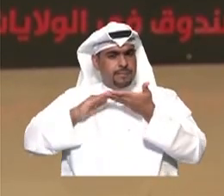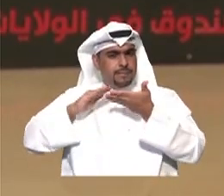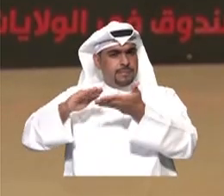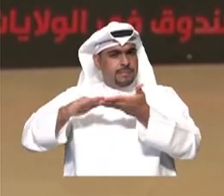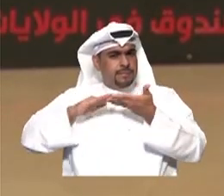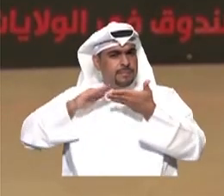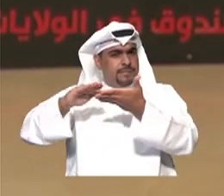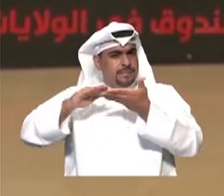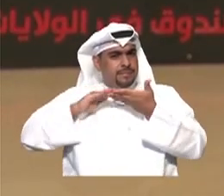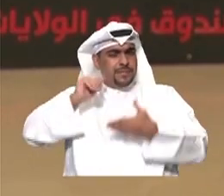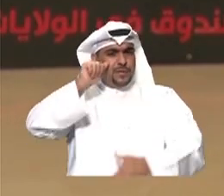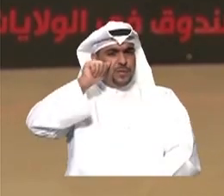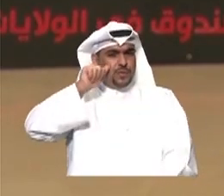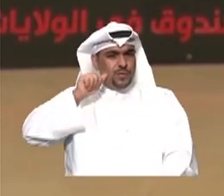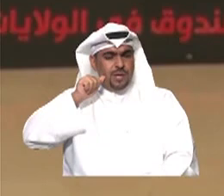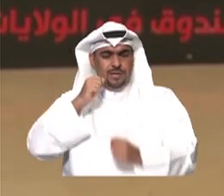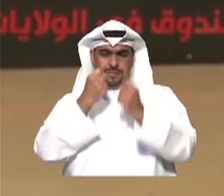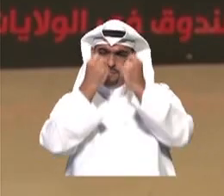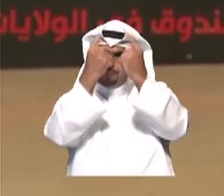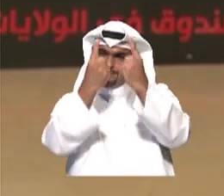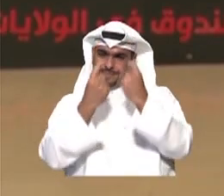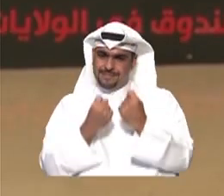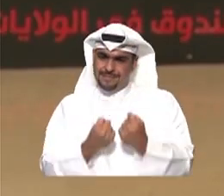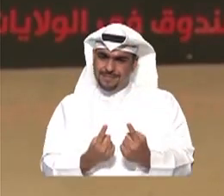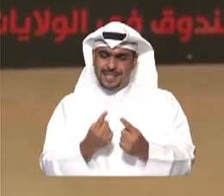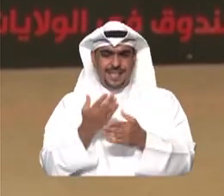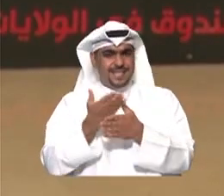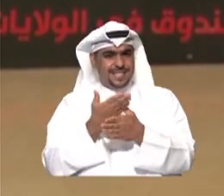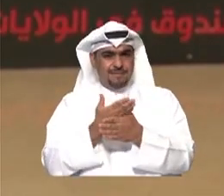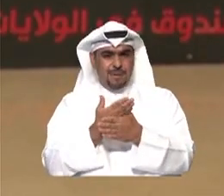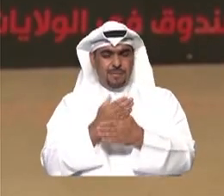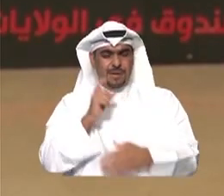الكويت العاملة، وذلك في إغاثة الملهوف